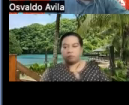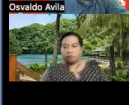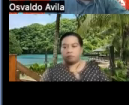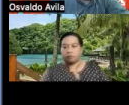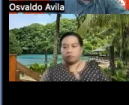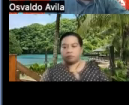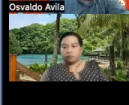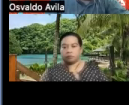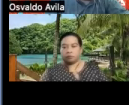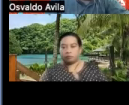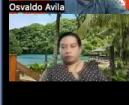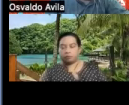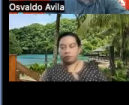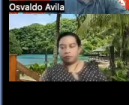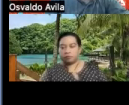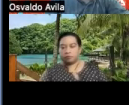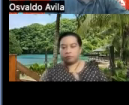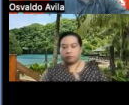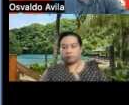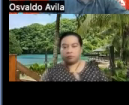كغرامة إذا فقدت هذه الوثيقة.